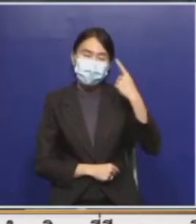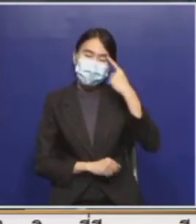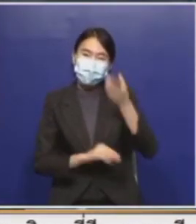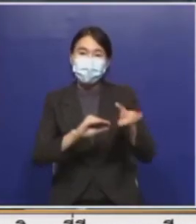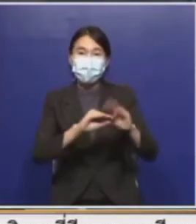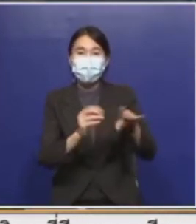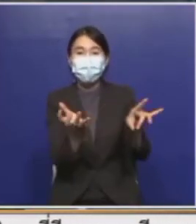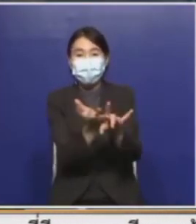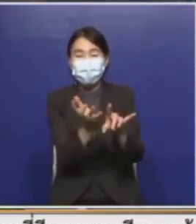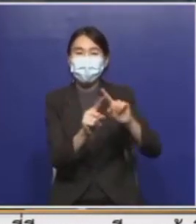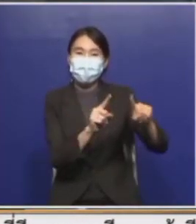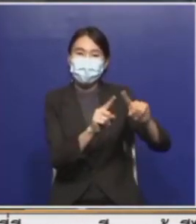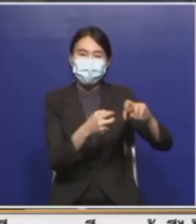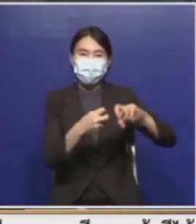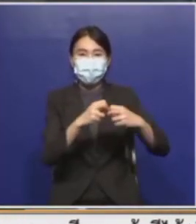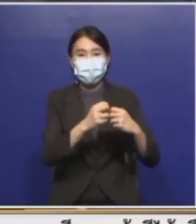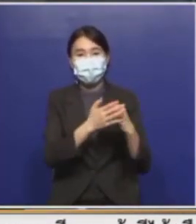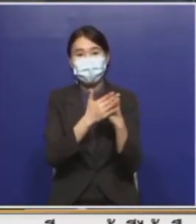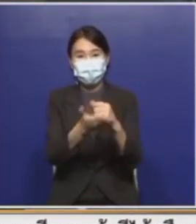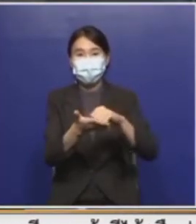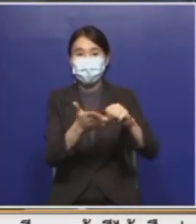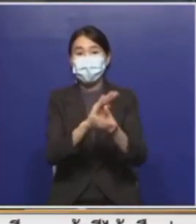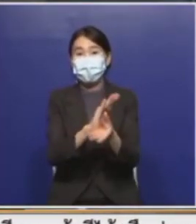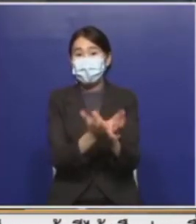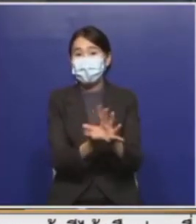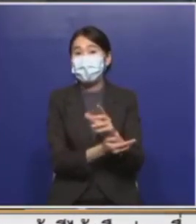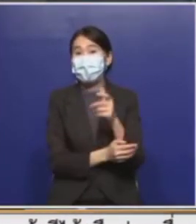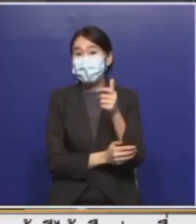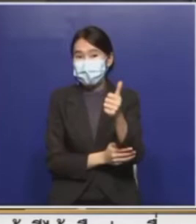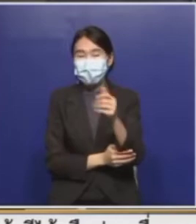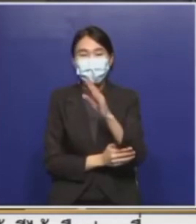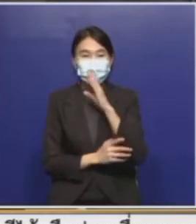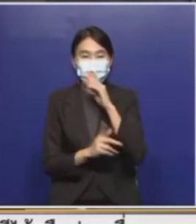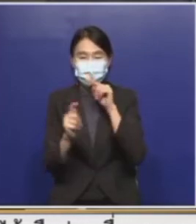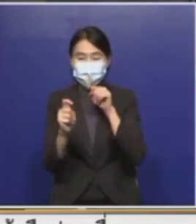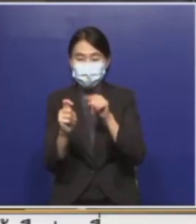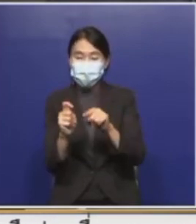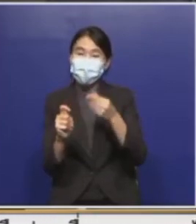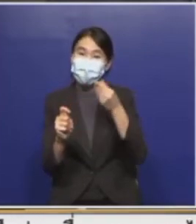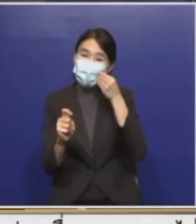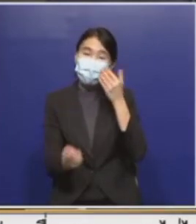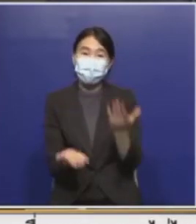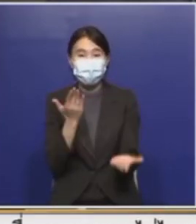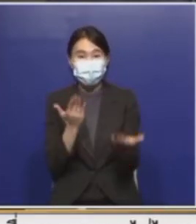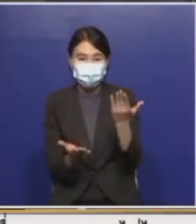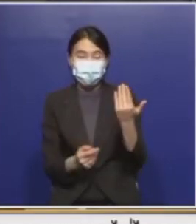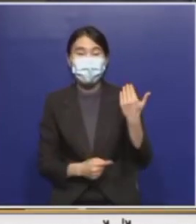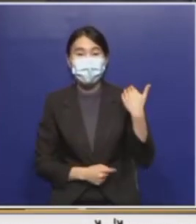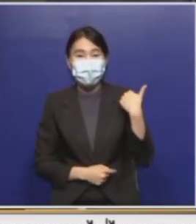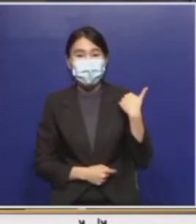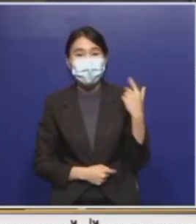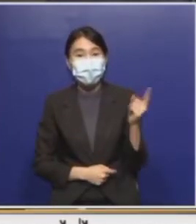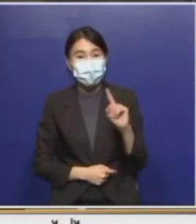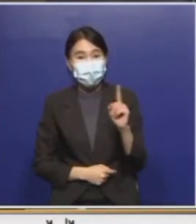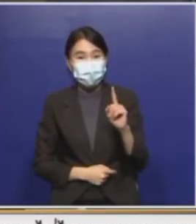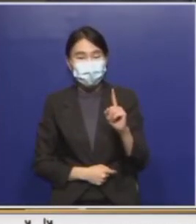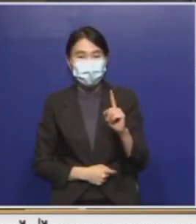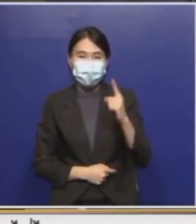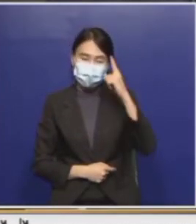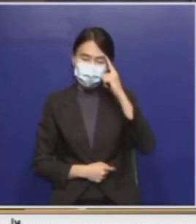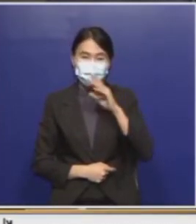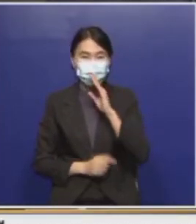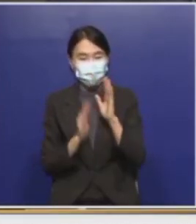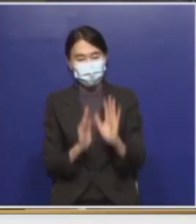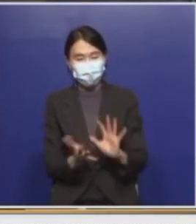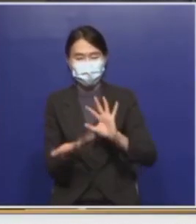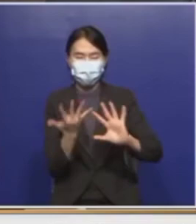มผู้สทธิธภาพทกแ้ไปัหาอําเพอร üçาก็มีความหนานี้